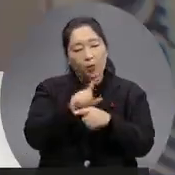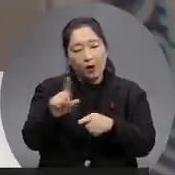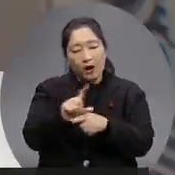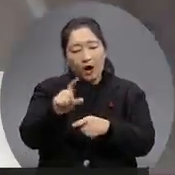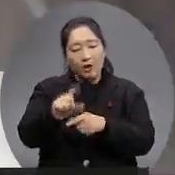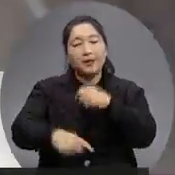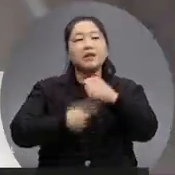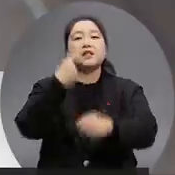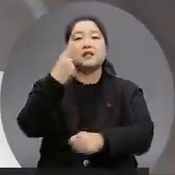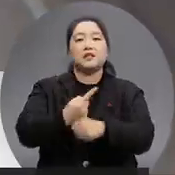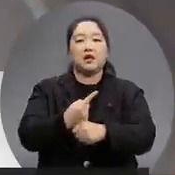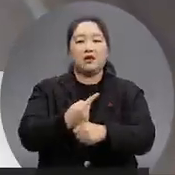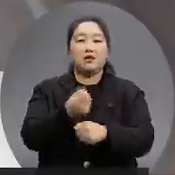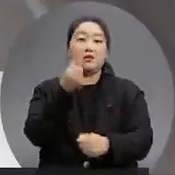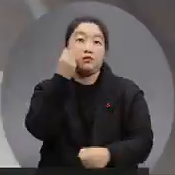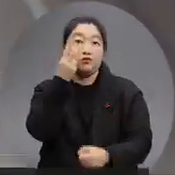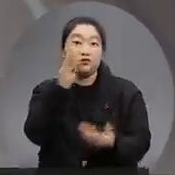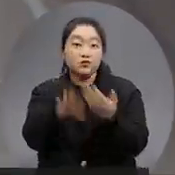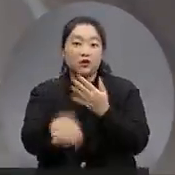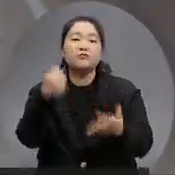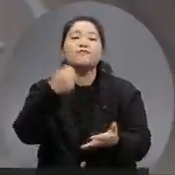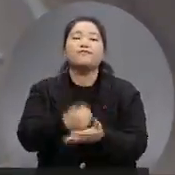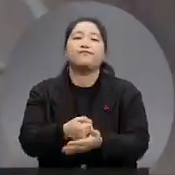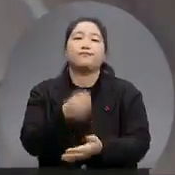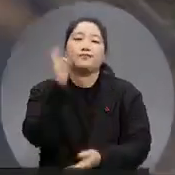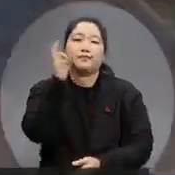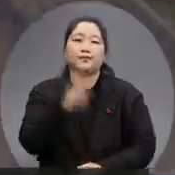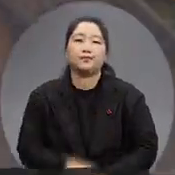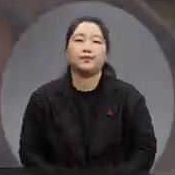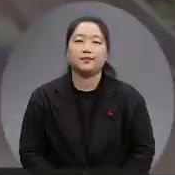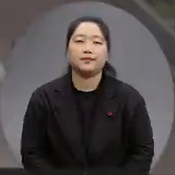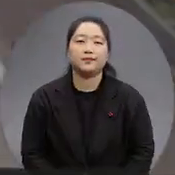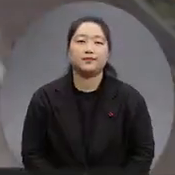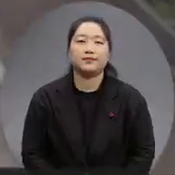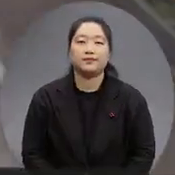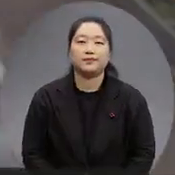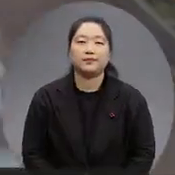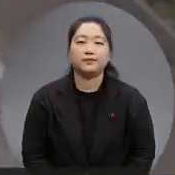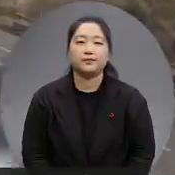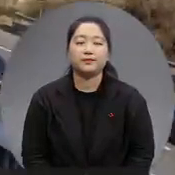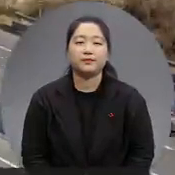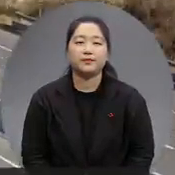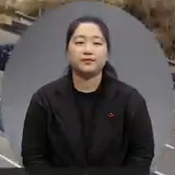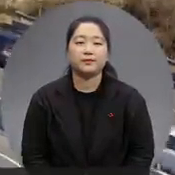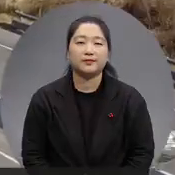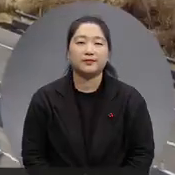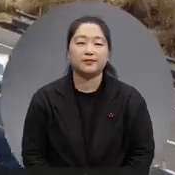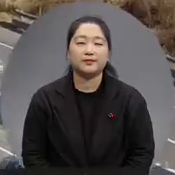이어졌는데 이제 두 달여 뒤면 결론이 날 전망입니다. 정재영 기자입니다.